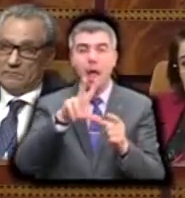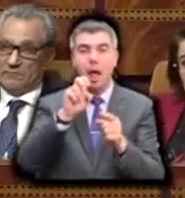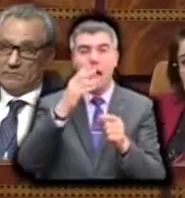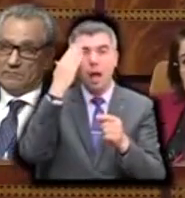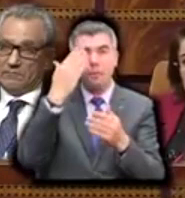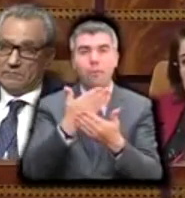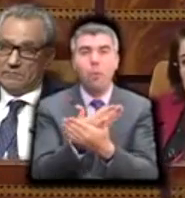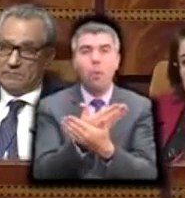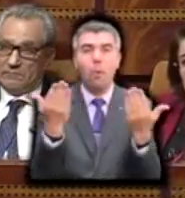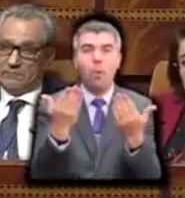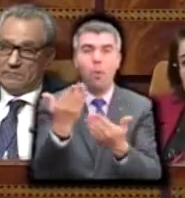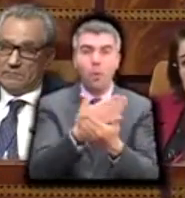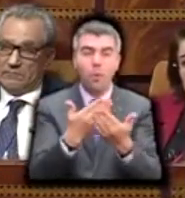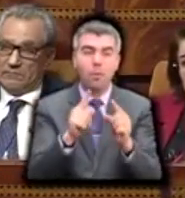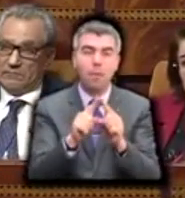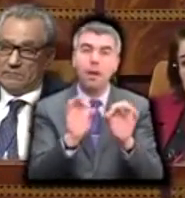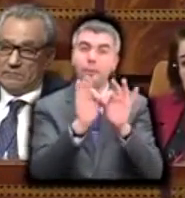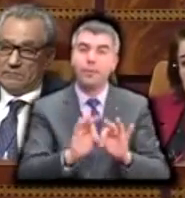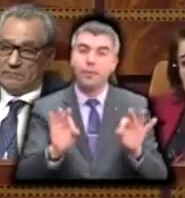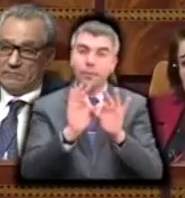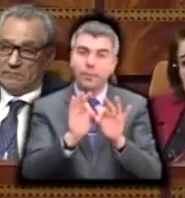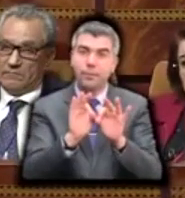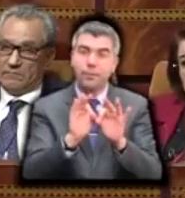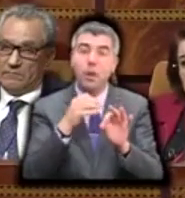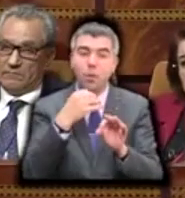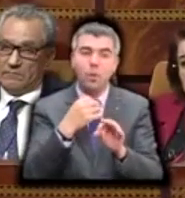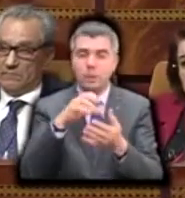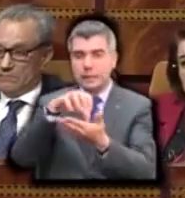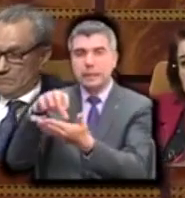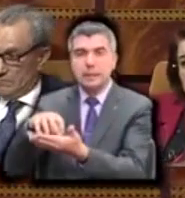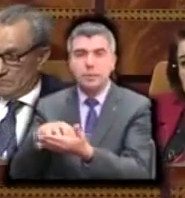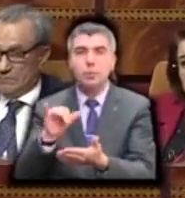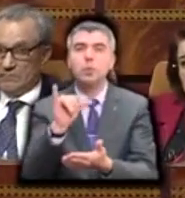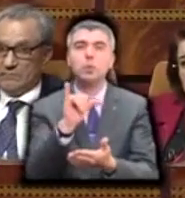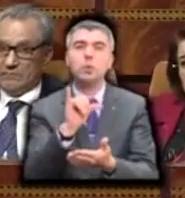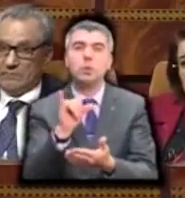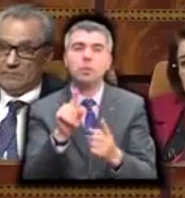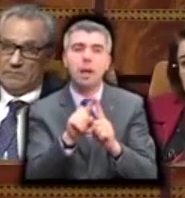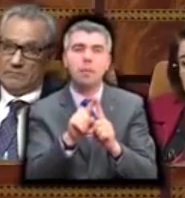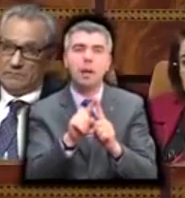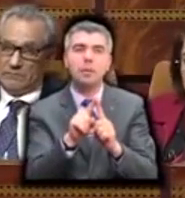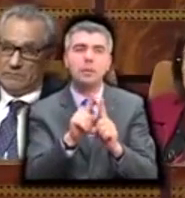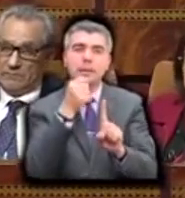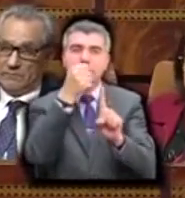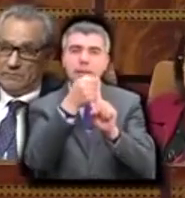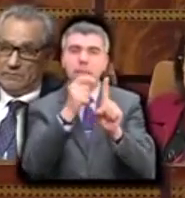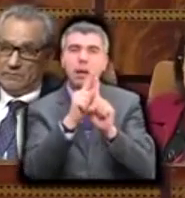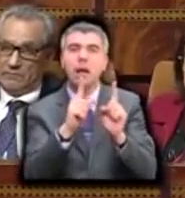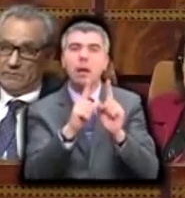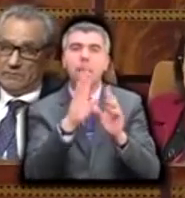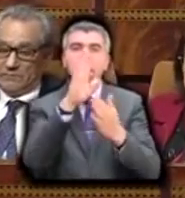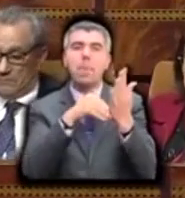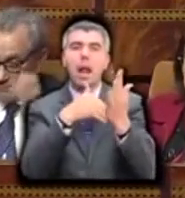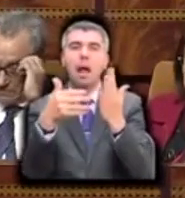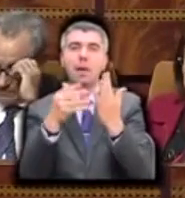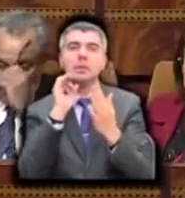وعاوننا فيه، ما كانوش غنوصلوا لهذا المواصل. دابا كنسولك على الأقاليم، واش عندكم رؤية بأن المجتمع الدستور كينص بأن